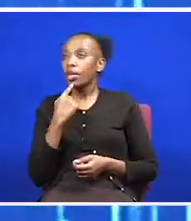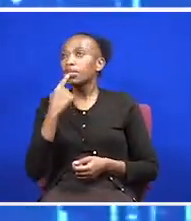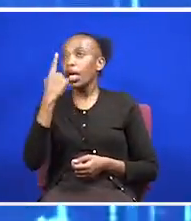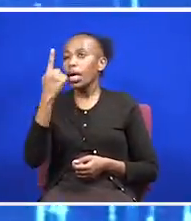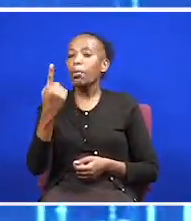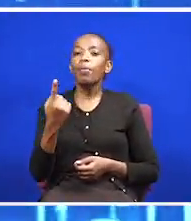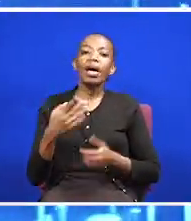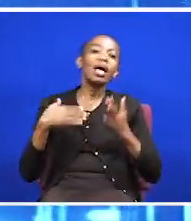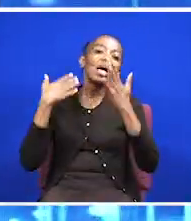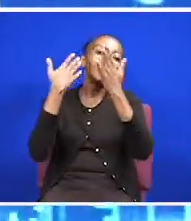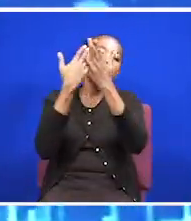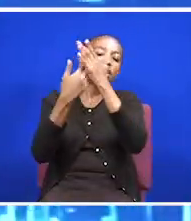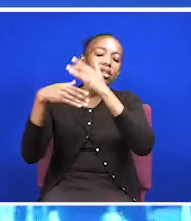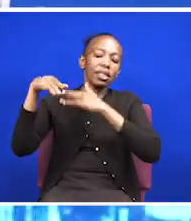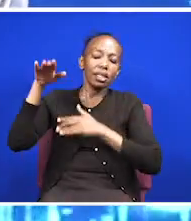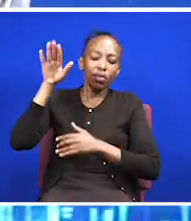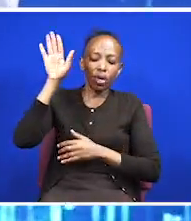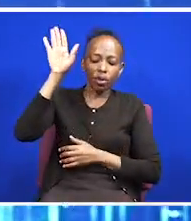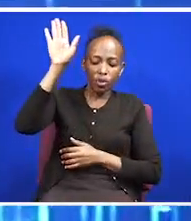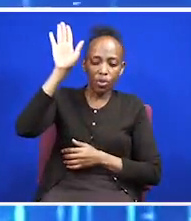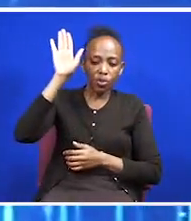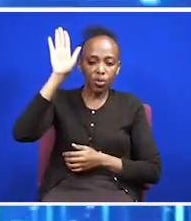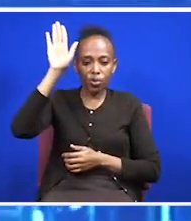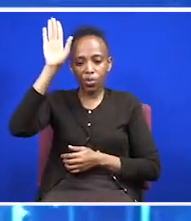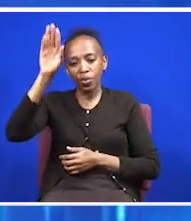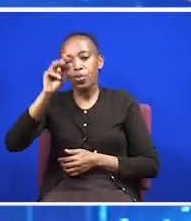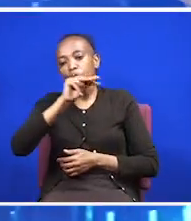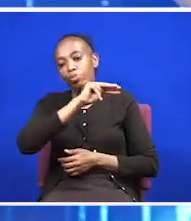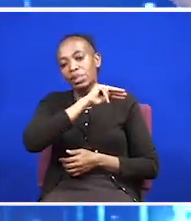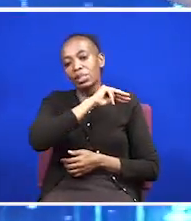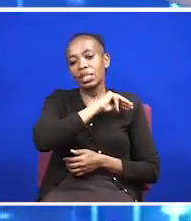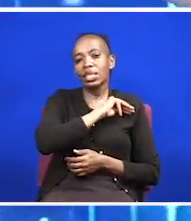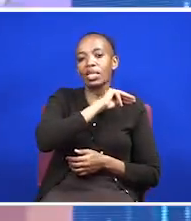nasema asante kwako. Ungana pamoja nasi popote ulipo.